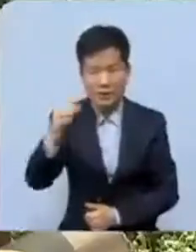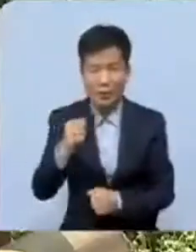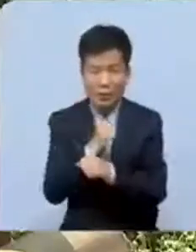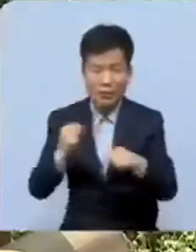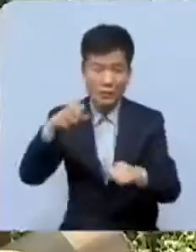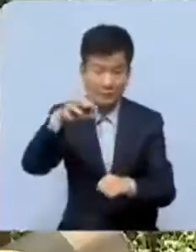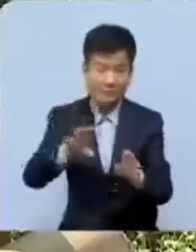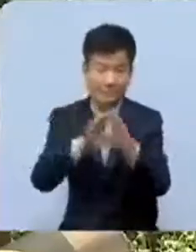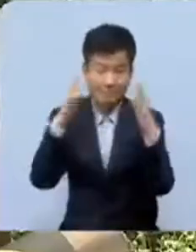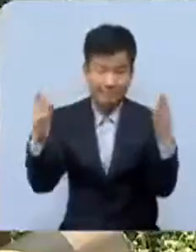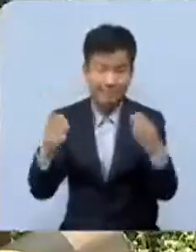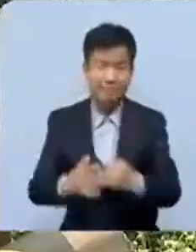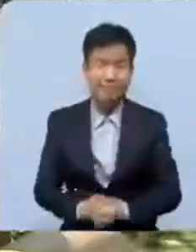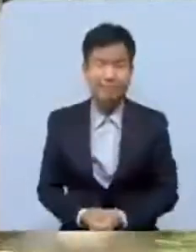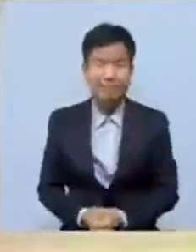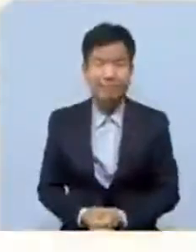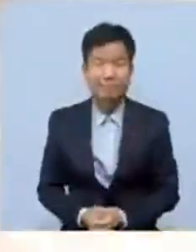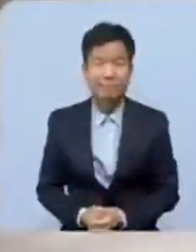광장 1원에서 열립니다.